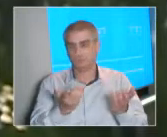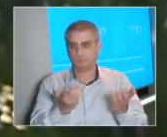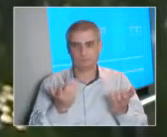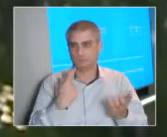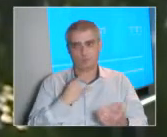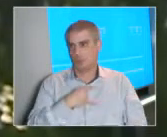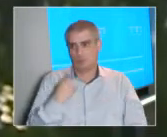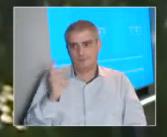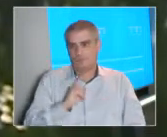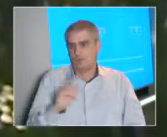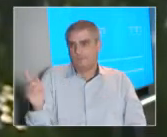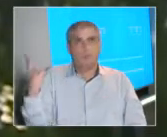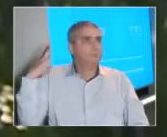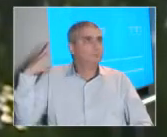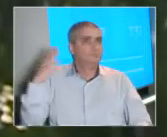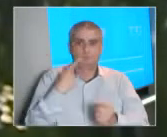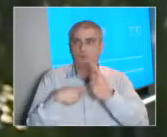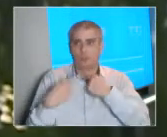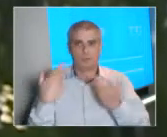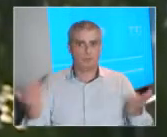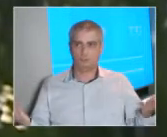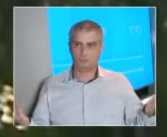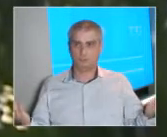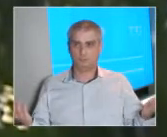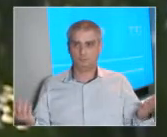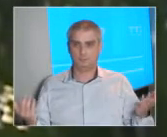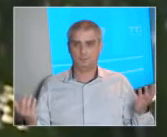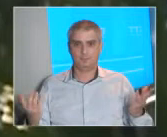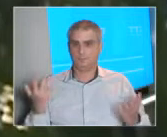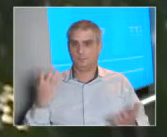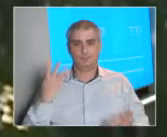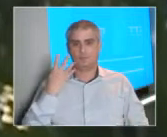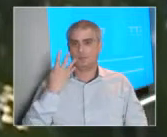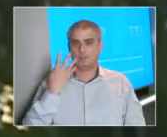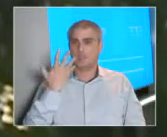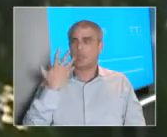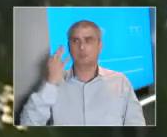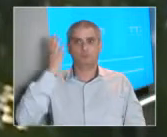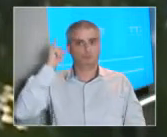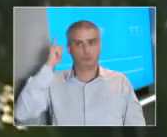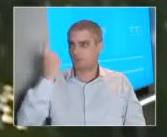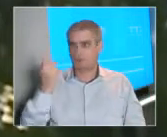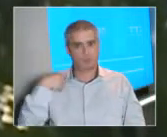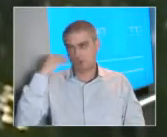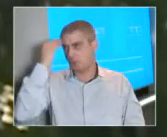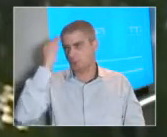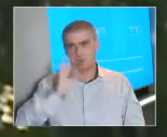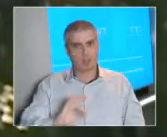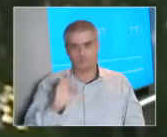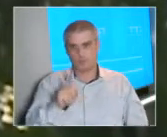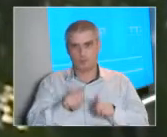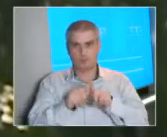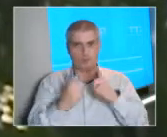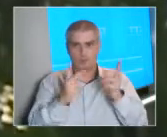לא חווינו במהלך השנים האחרונות, במהלך 4-5 עשורים, לא זכור לאיש